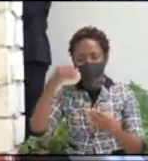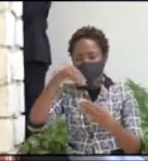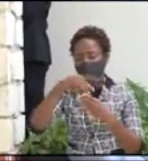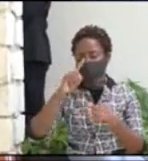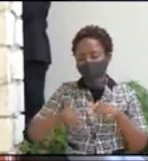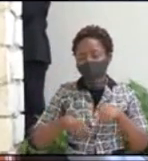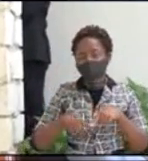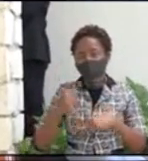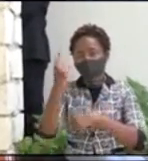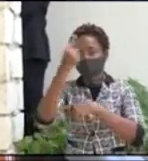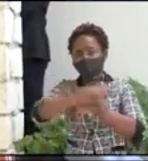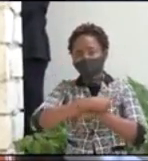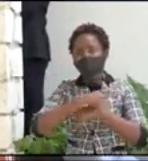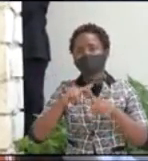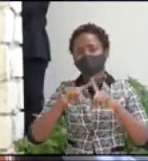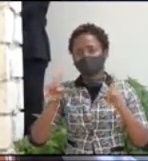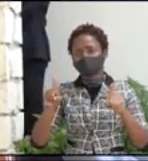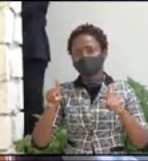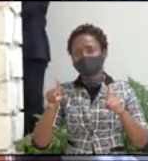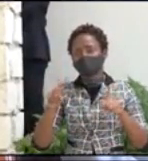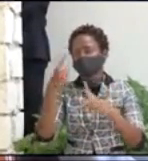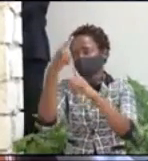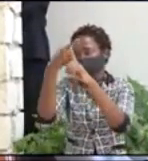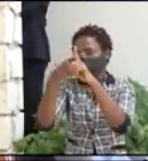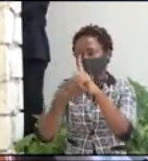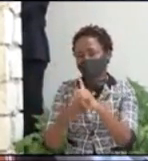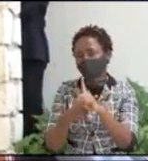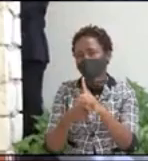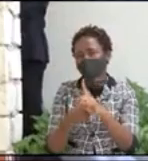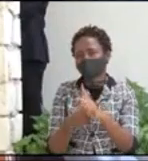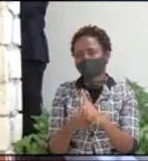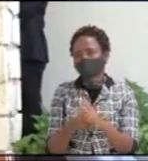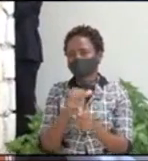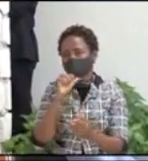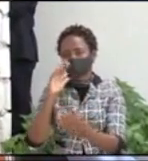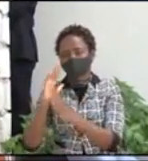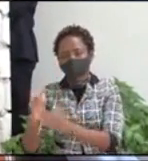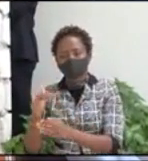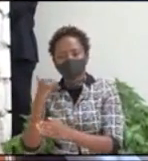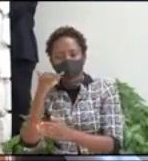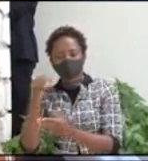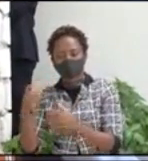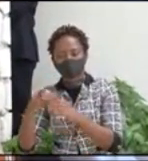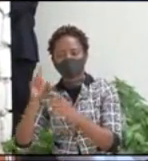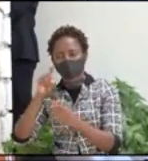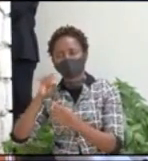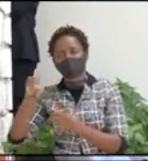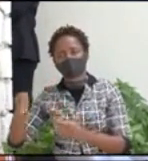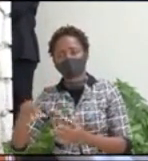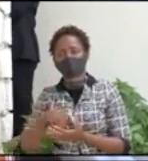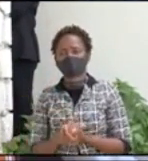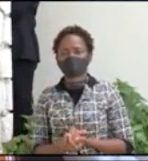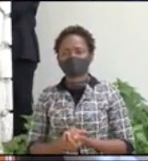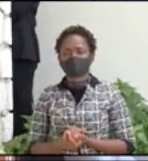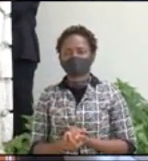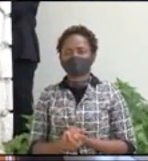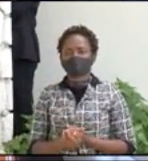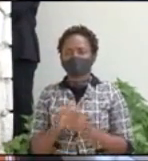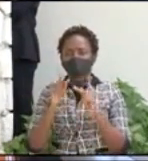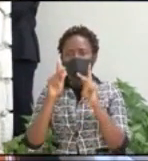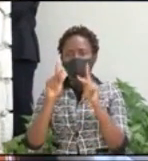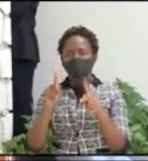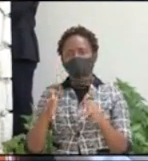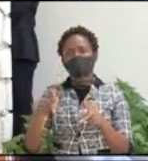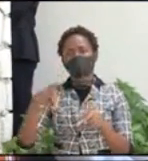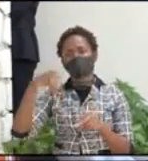Hein. Mais, il va pas passer un mois sans le bac à mettre un cap dans le téléphone, là, c'est même Jean-Port courant. Tout. Moun n'a